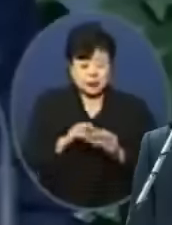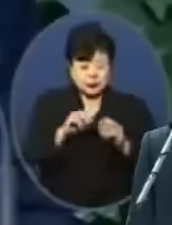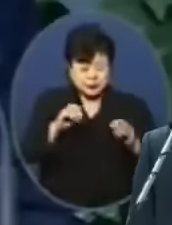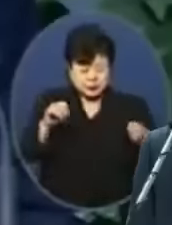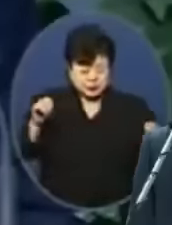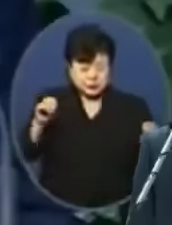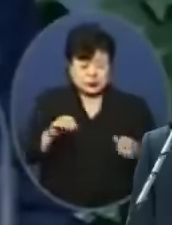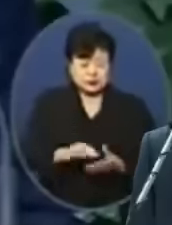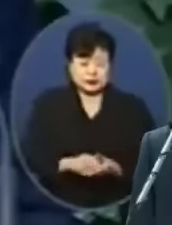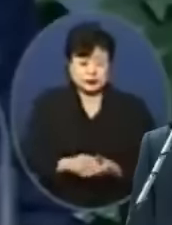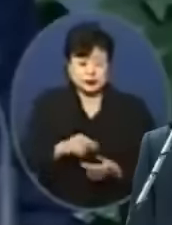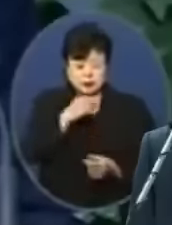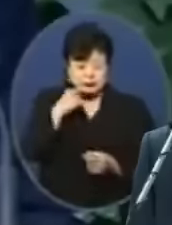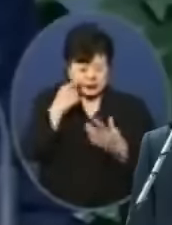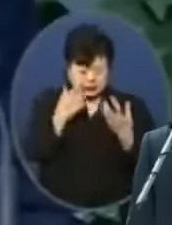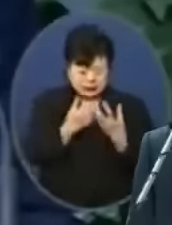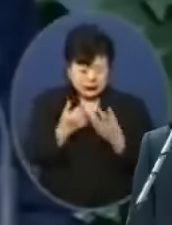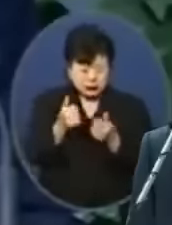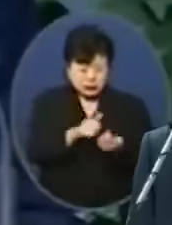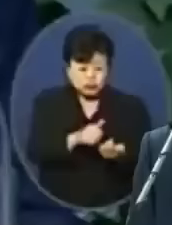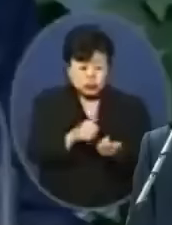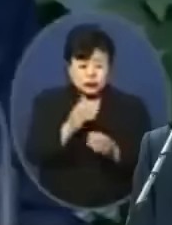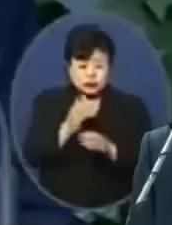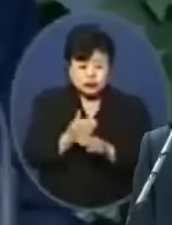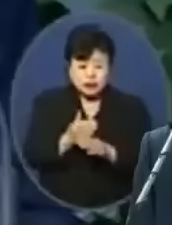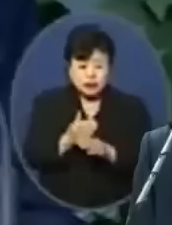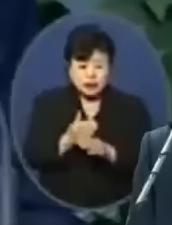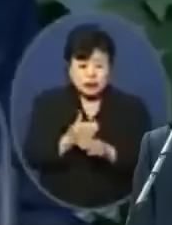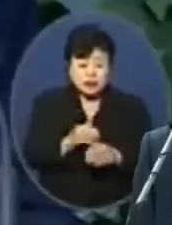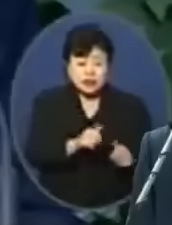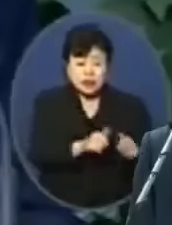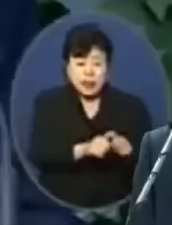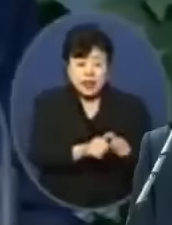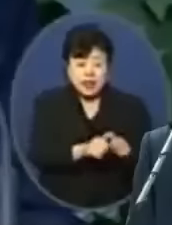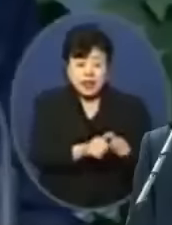먼지투성이에 피투성이가 되어 죽어가고 있는데 그 옆에